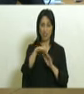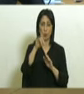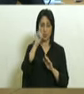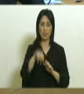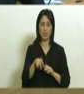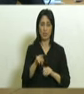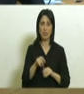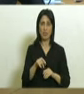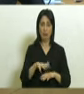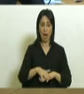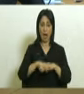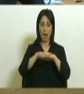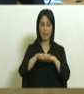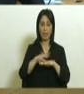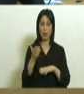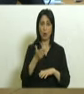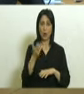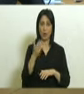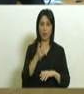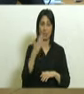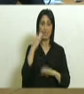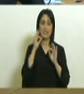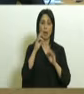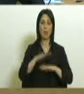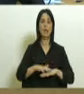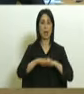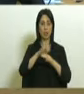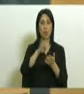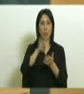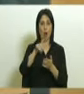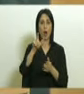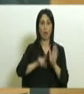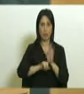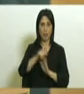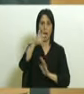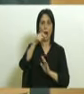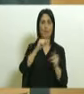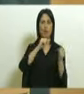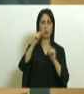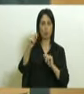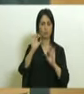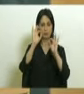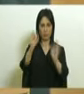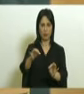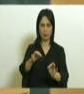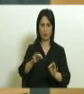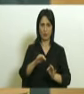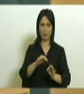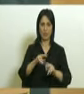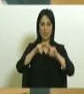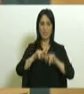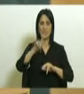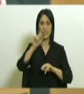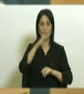რომ აქცია, რომელიც სამართლიანი აქცია მოქალაქებმა დაიწყეს გავრილოვის ამ სავარძელში